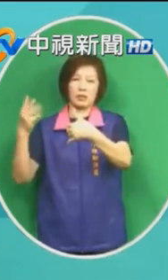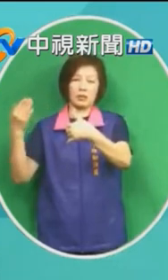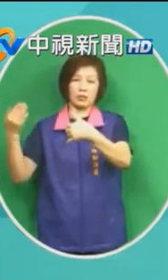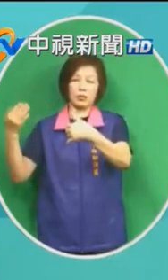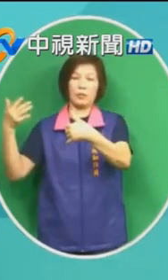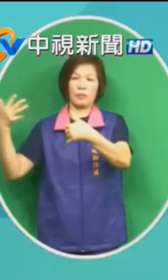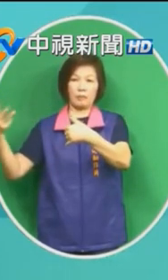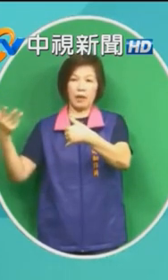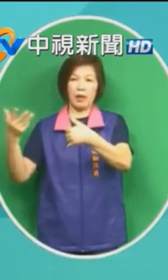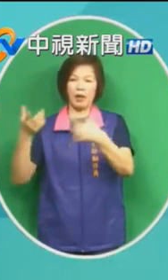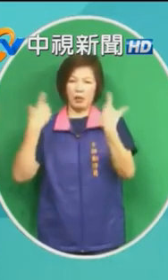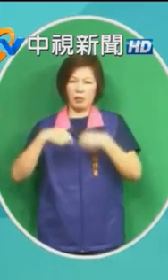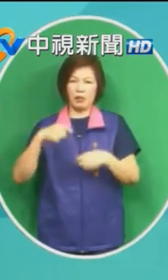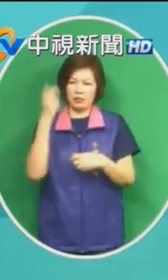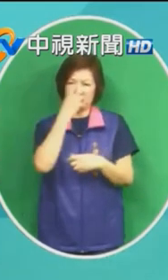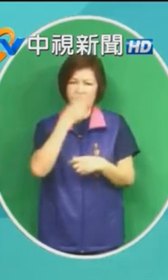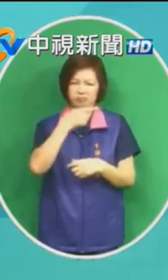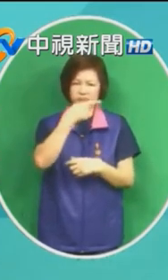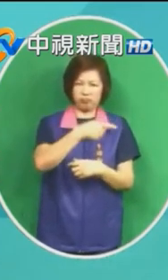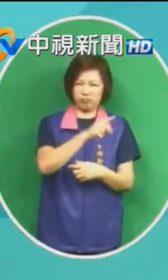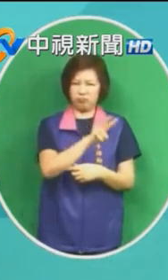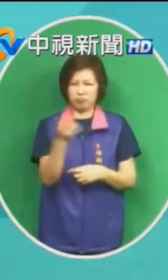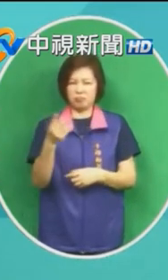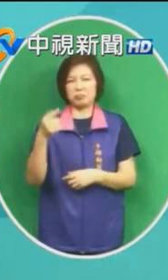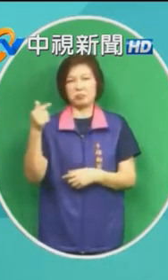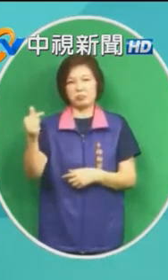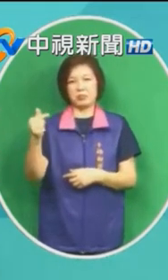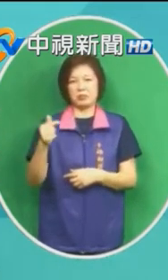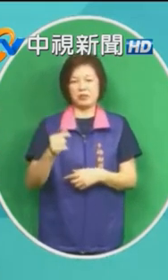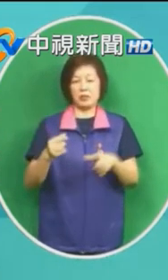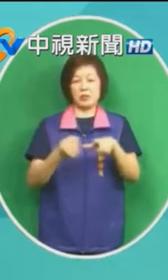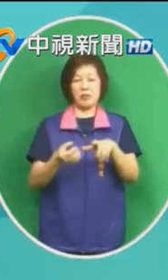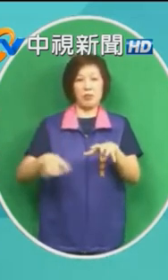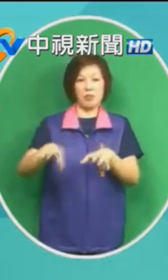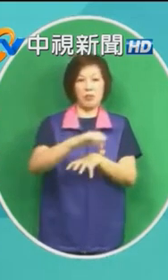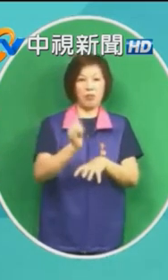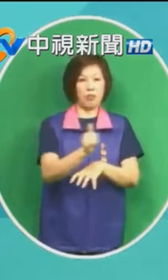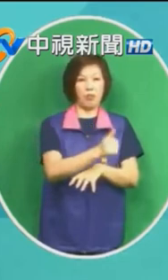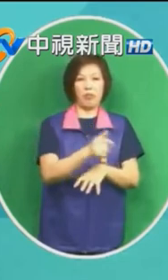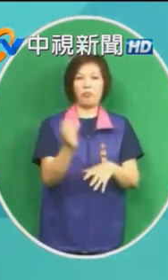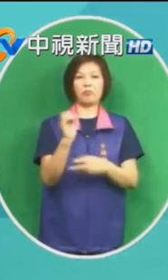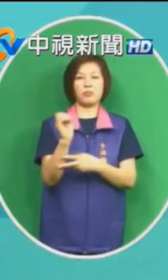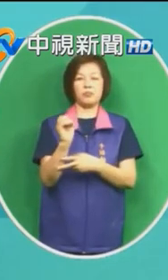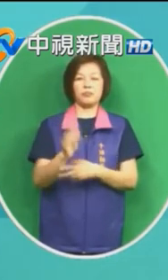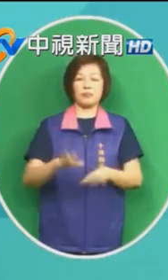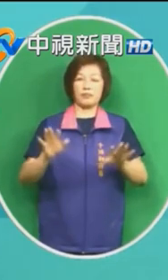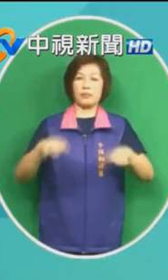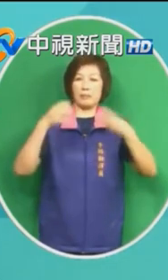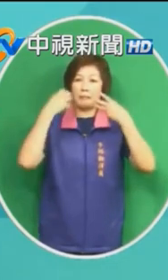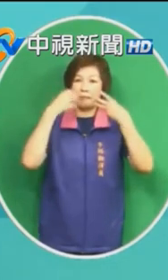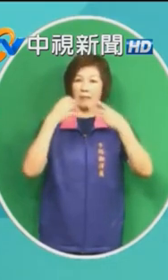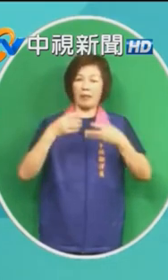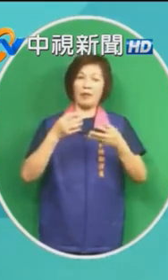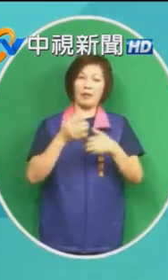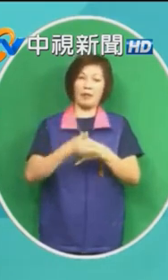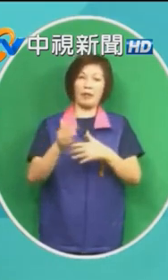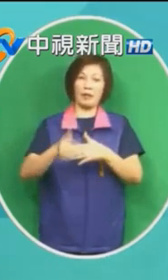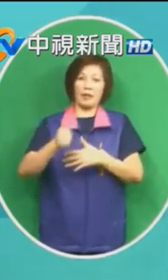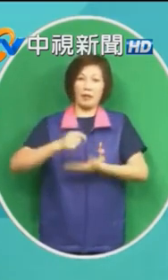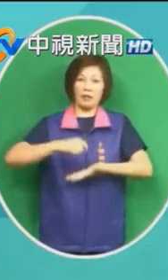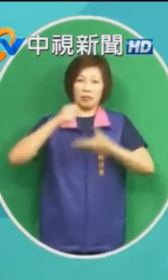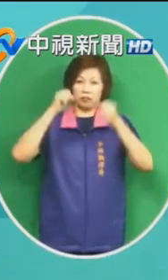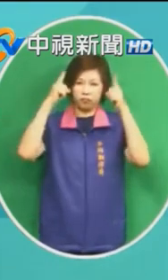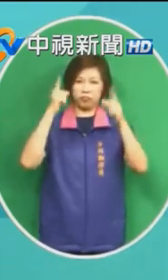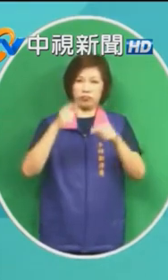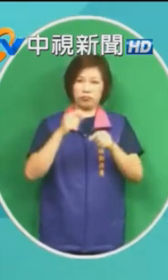的足迹。那针对这样的一个个案呢，那我想在潘县长这边应该有很多的事情跟提醒要来告诉大家。那我